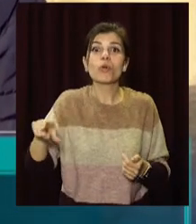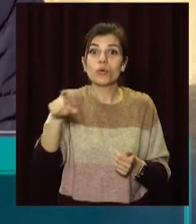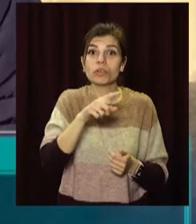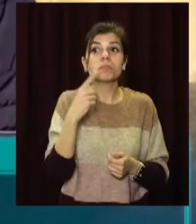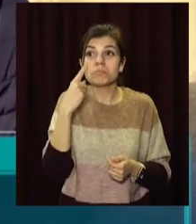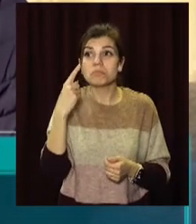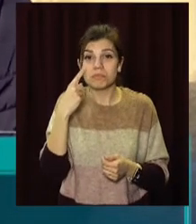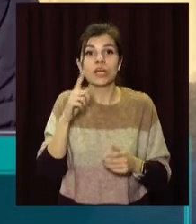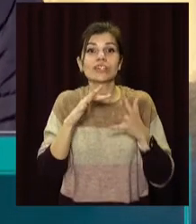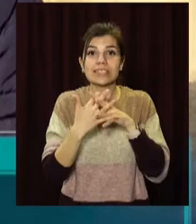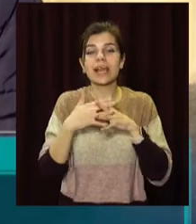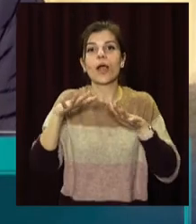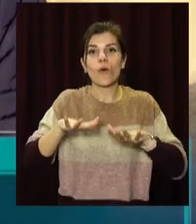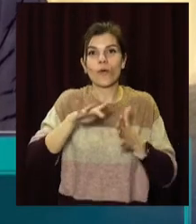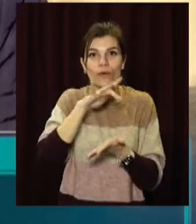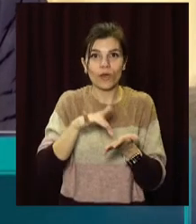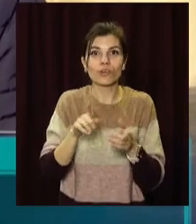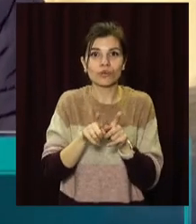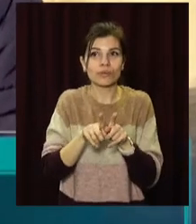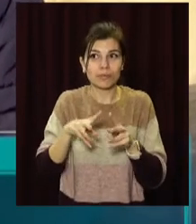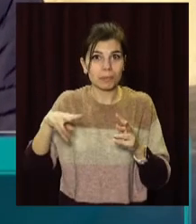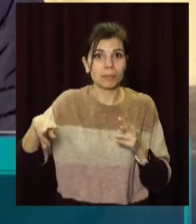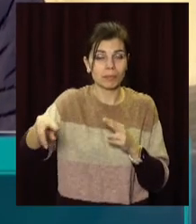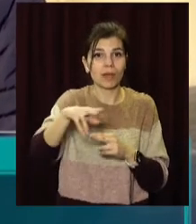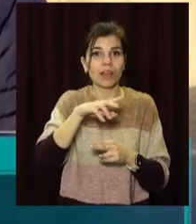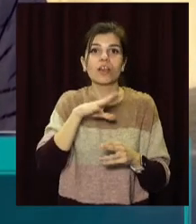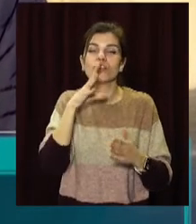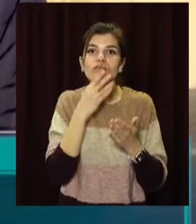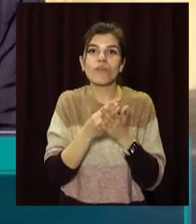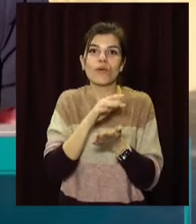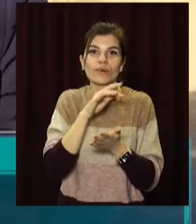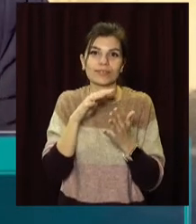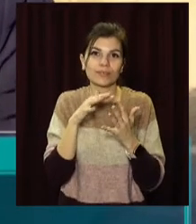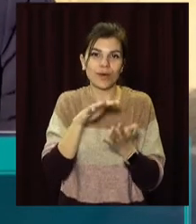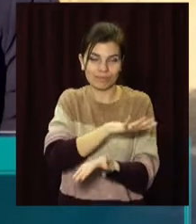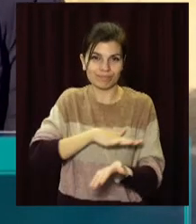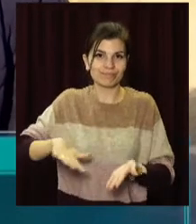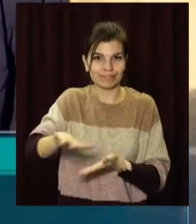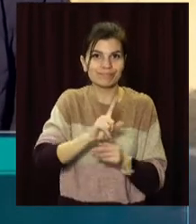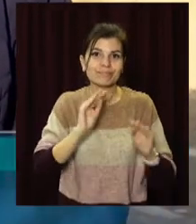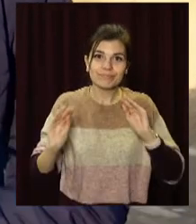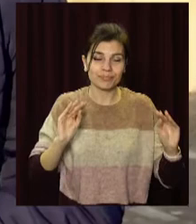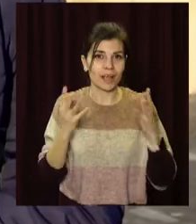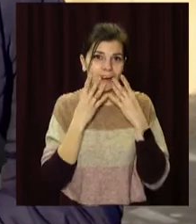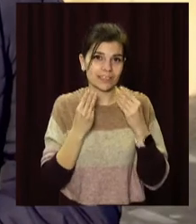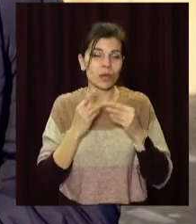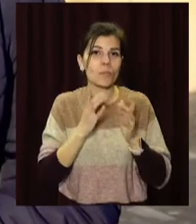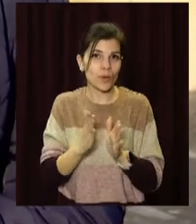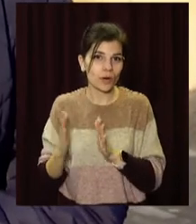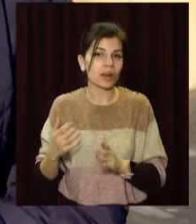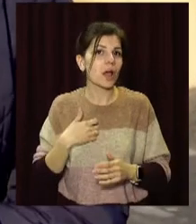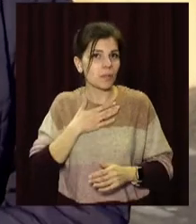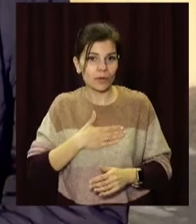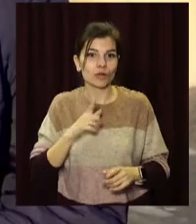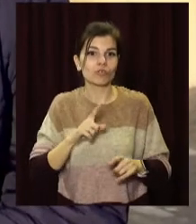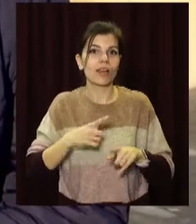в селищі і в місті цю толоку, щоб прикрашали своє рідне селище, свою рідну громаду. І я дуже вдячна, що все це почалося